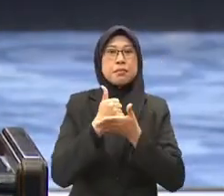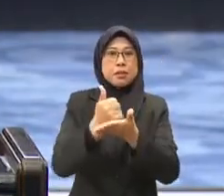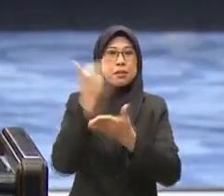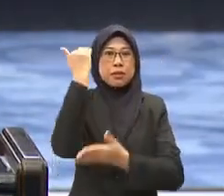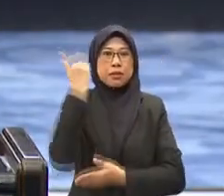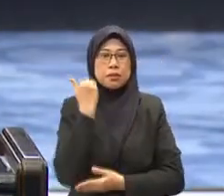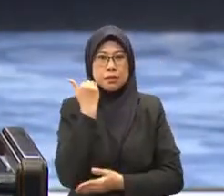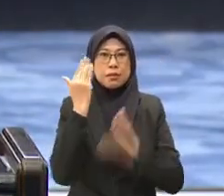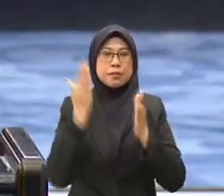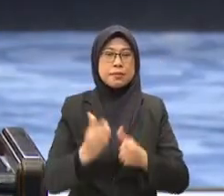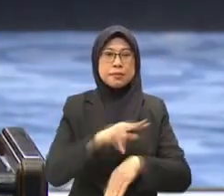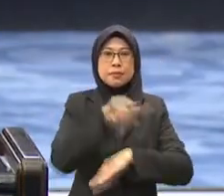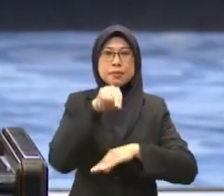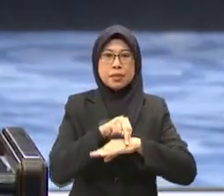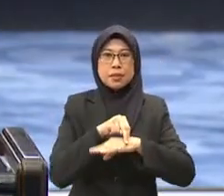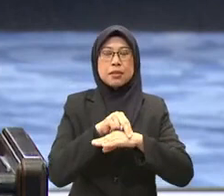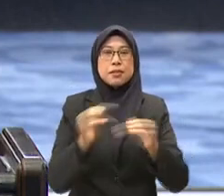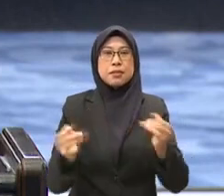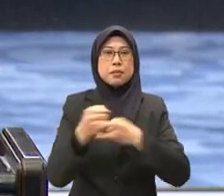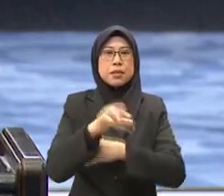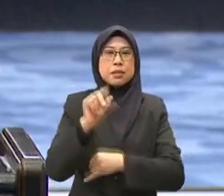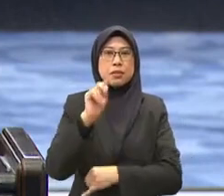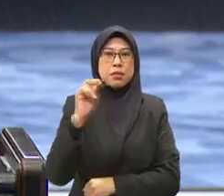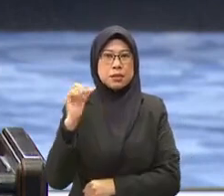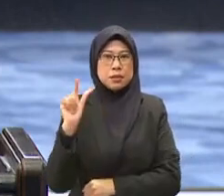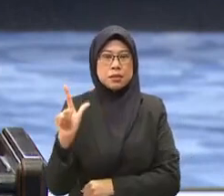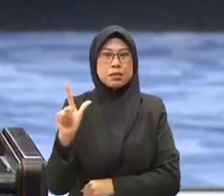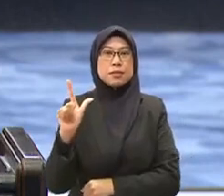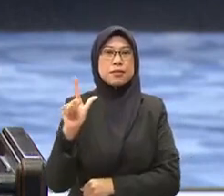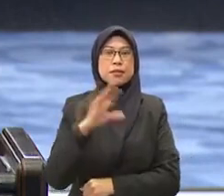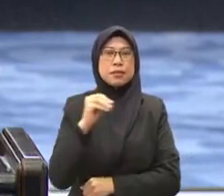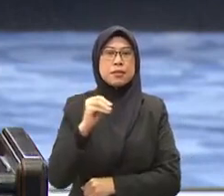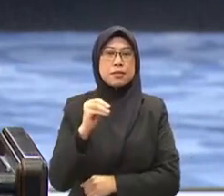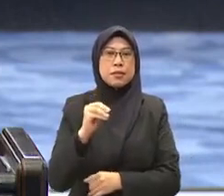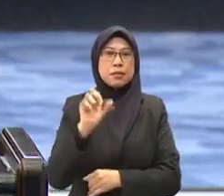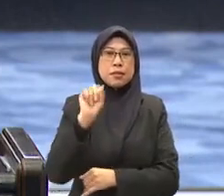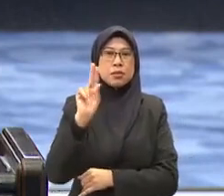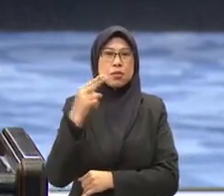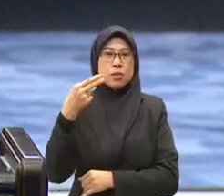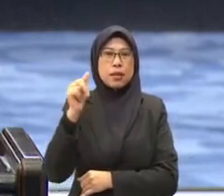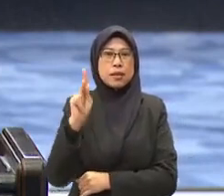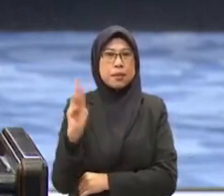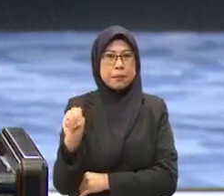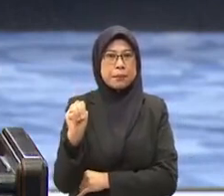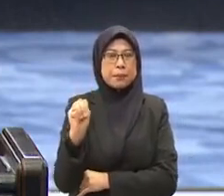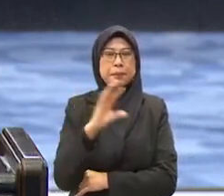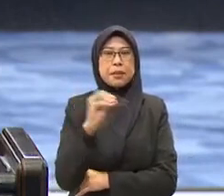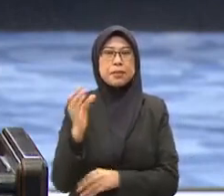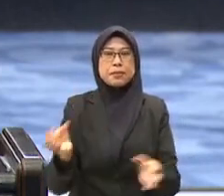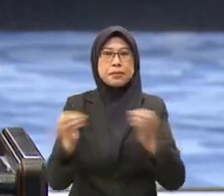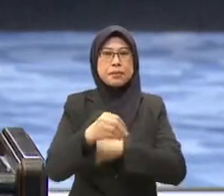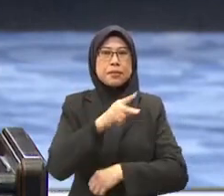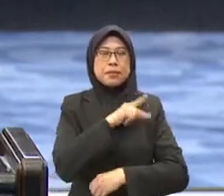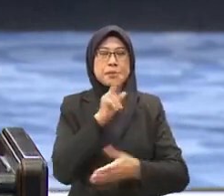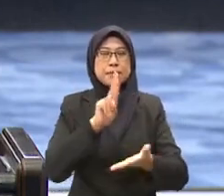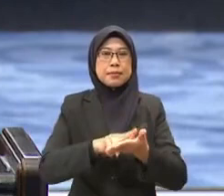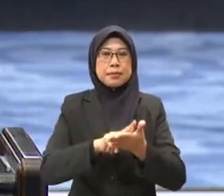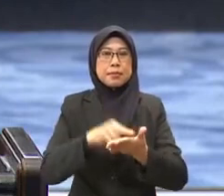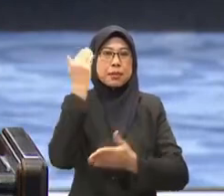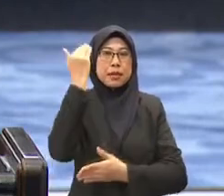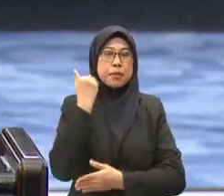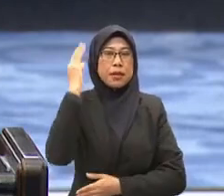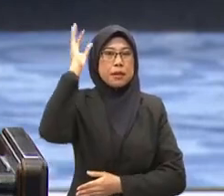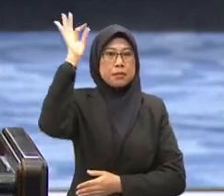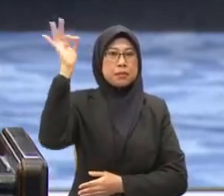kebangsaan jabatan insolvensi Malaysia suruhanjaya hak asasi manusia suakam dan pejabat ketua pendaftar mahkamah